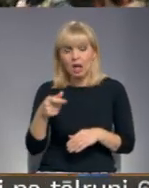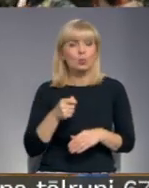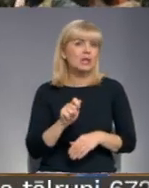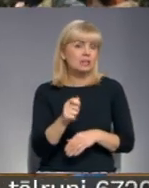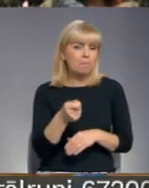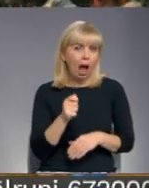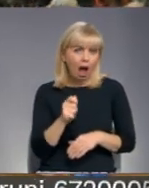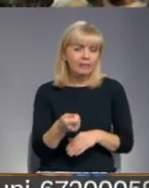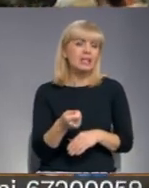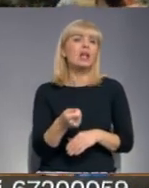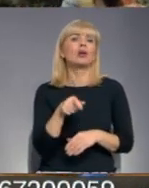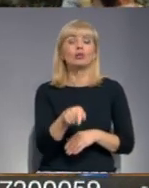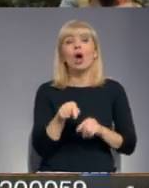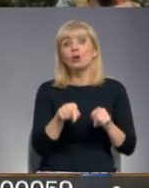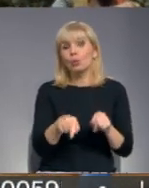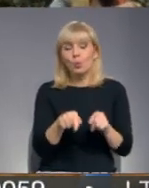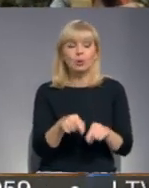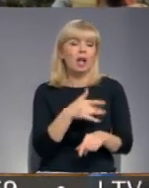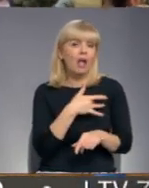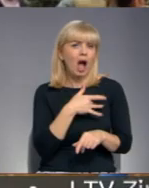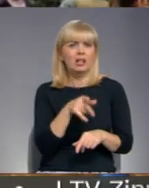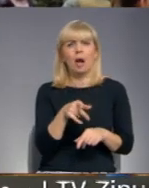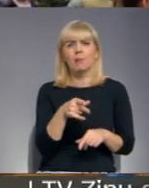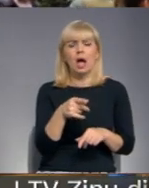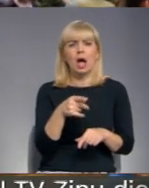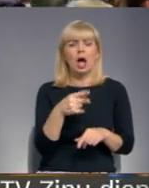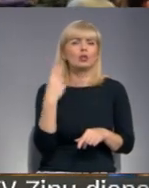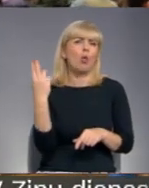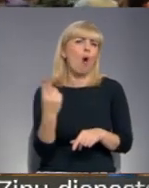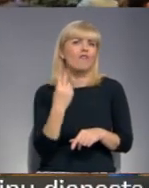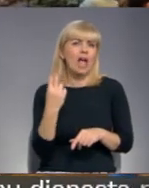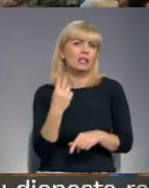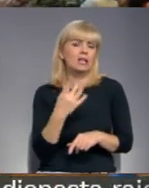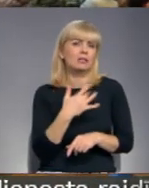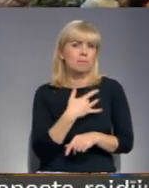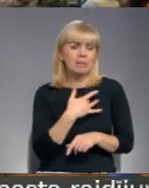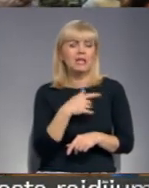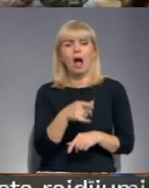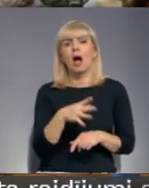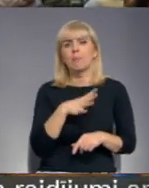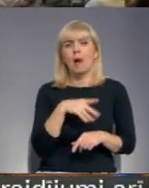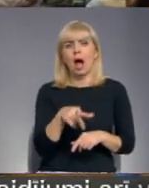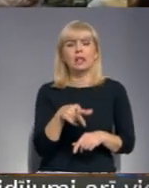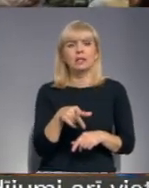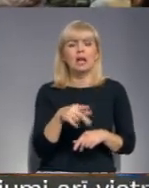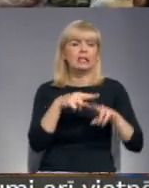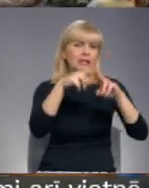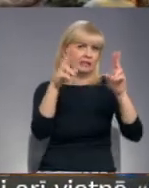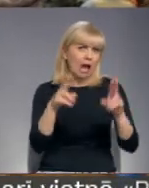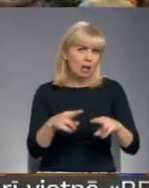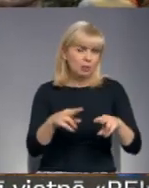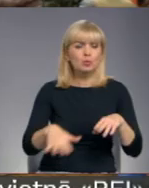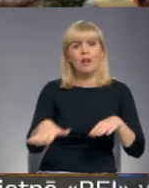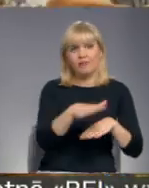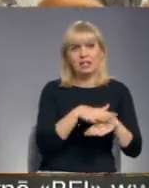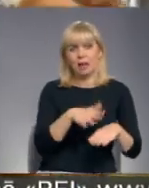Spānijas, tur laikam bija no Slovenijas arī, ja. Bet tā kā starptautiska vide